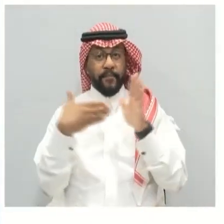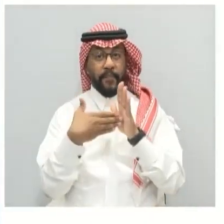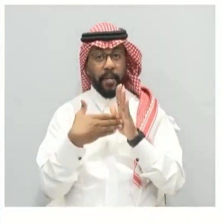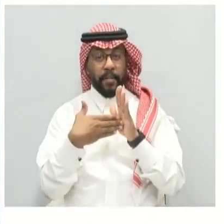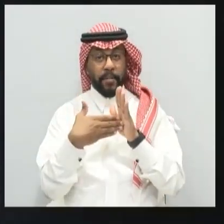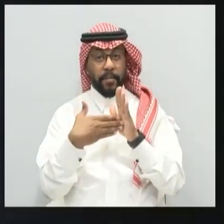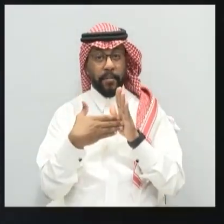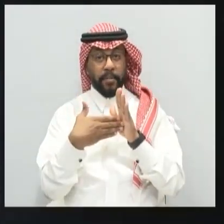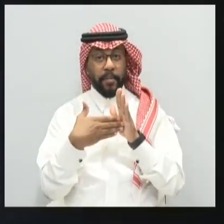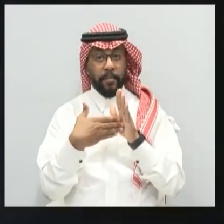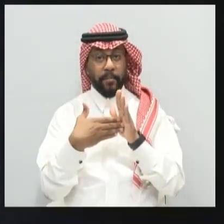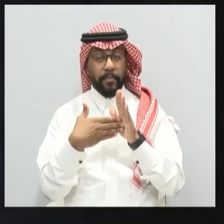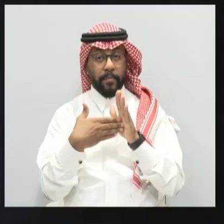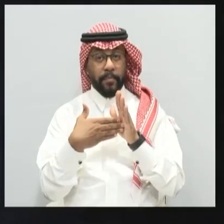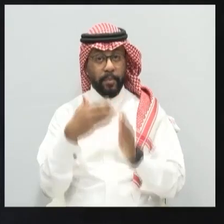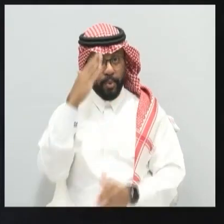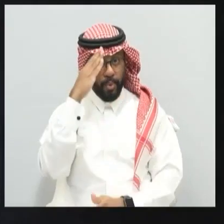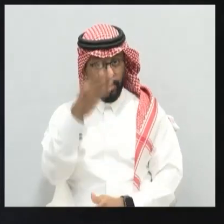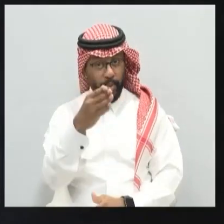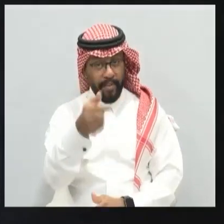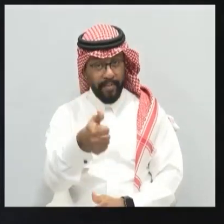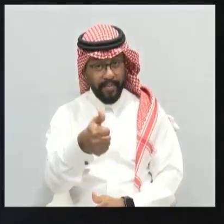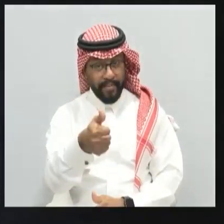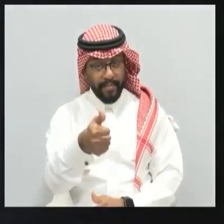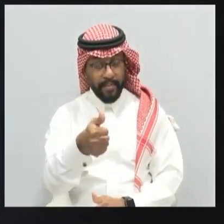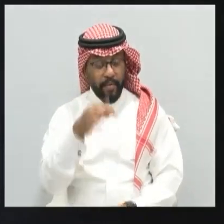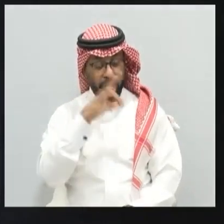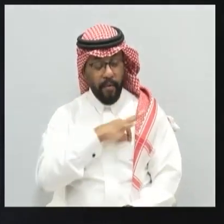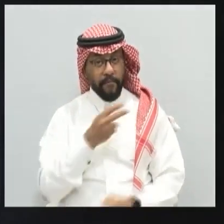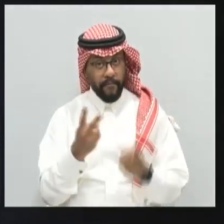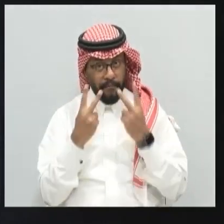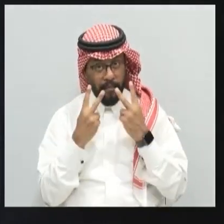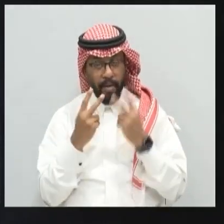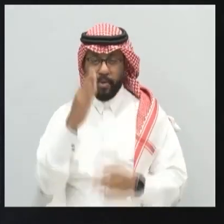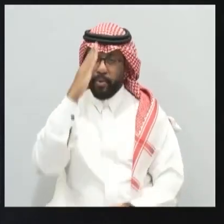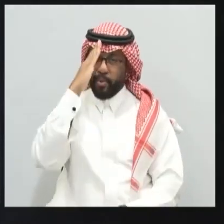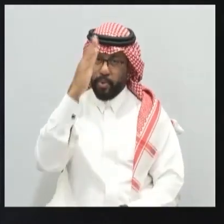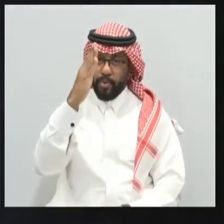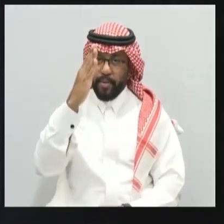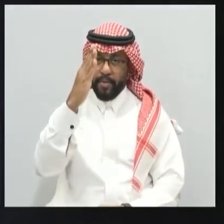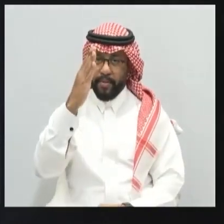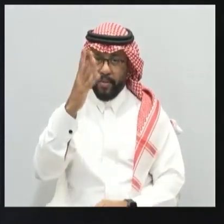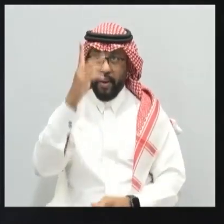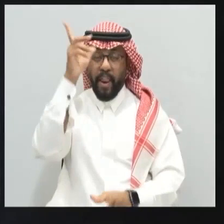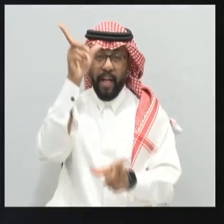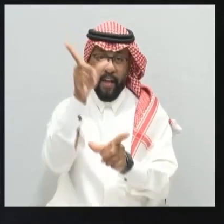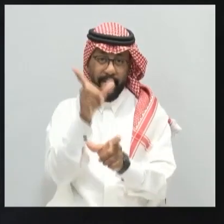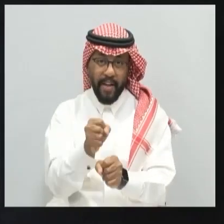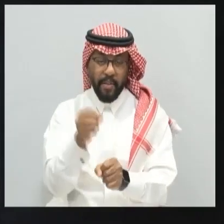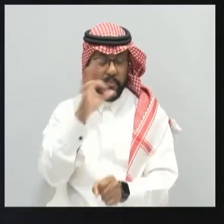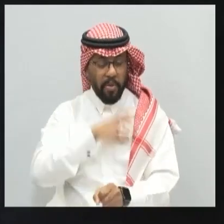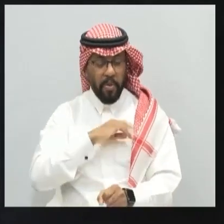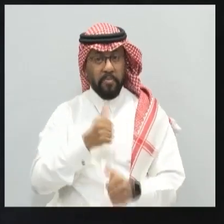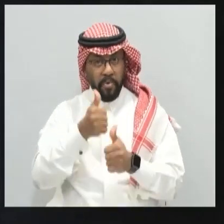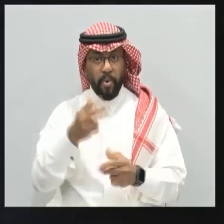العمل في الختام لا يسعني اعزائي الطلاب والطالبات الا ان اشكركم على حسن استماعكم وانصات استمتعنا واستفدنا